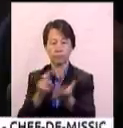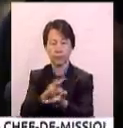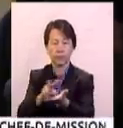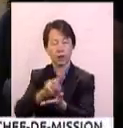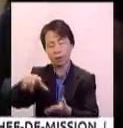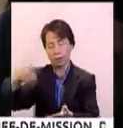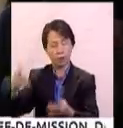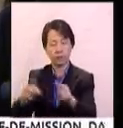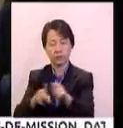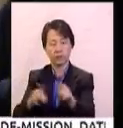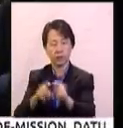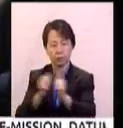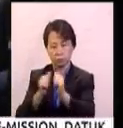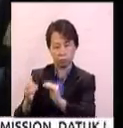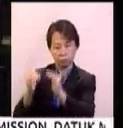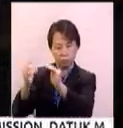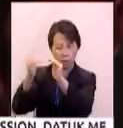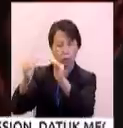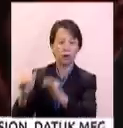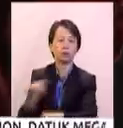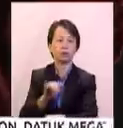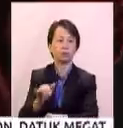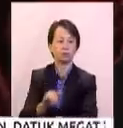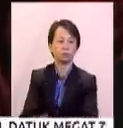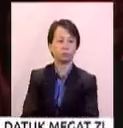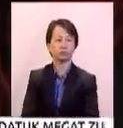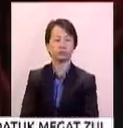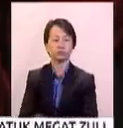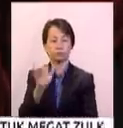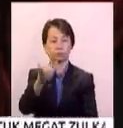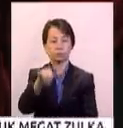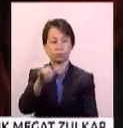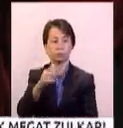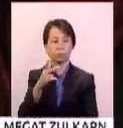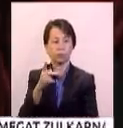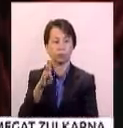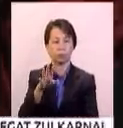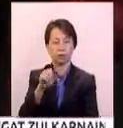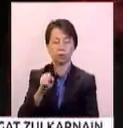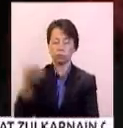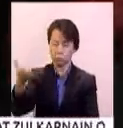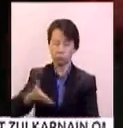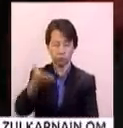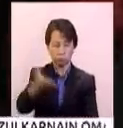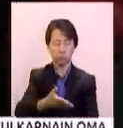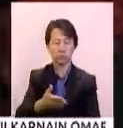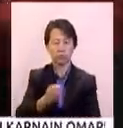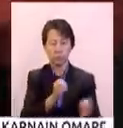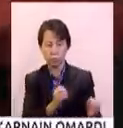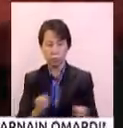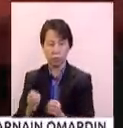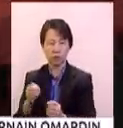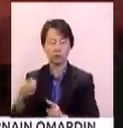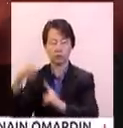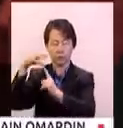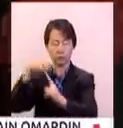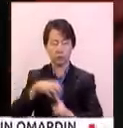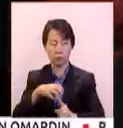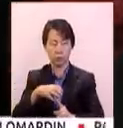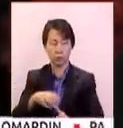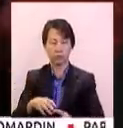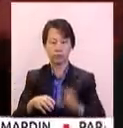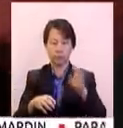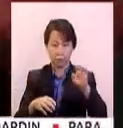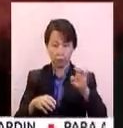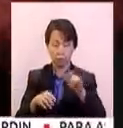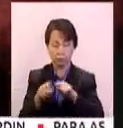lain yang telah meningkat naik. Pihak KBS mengalu-alukan penganjuran kejohanan